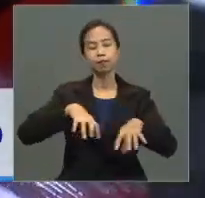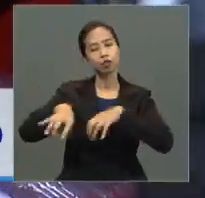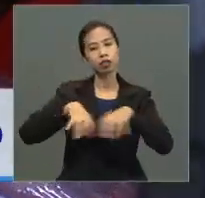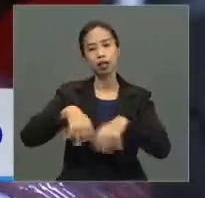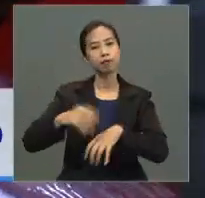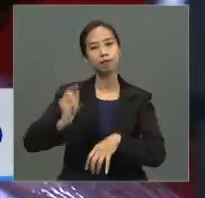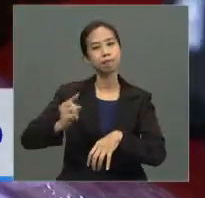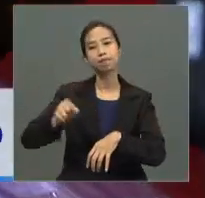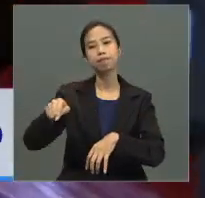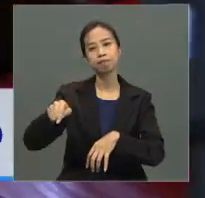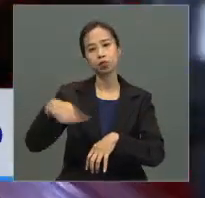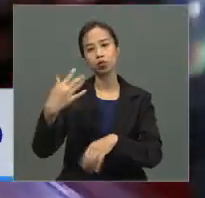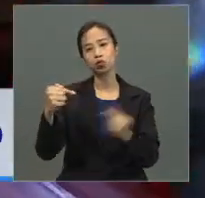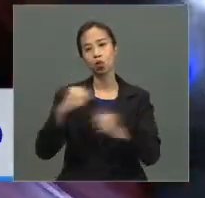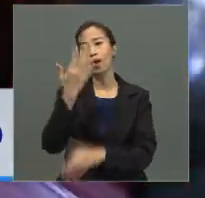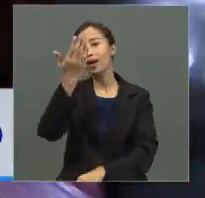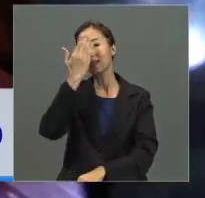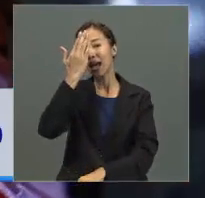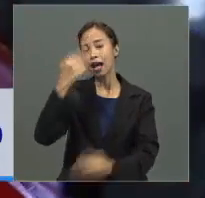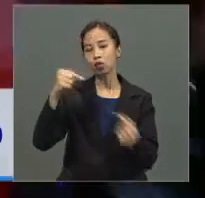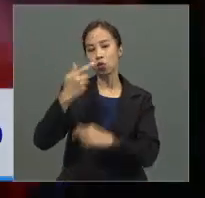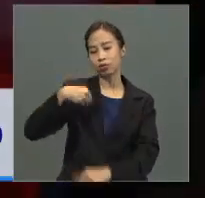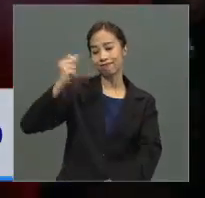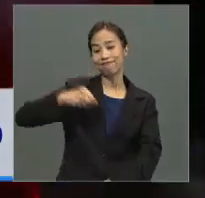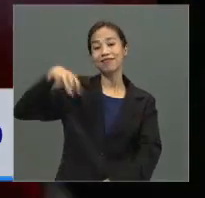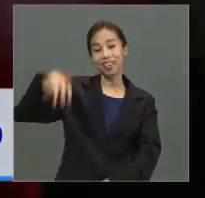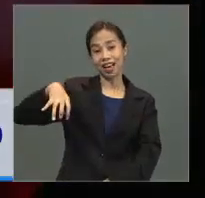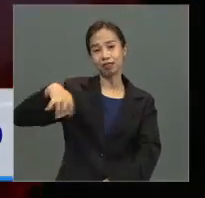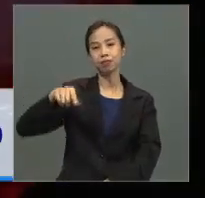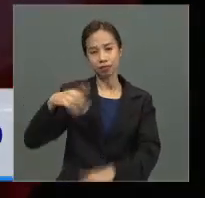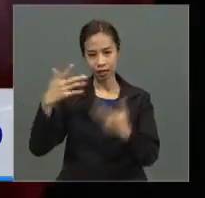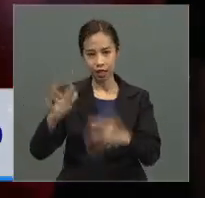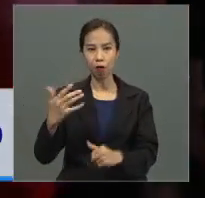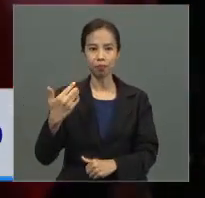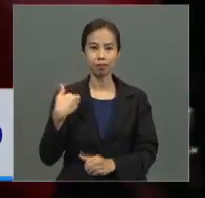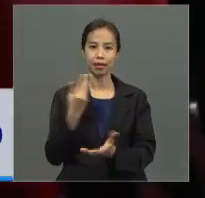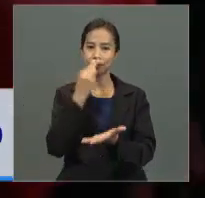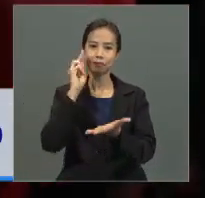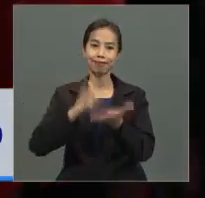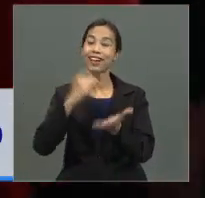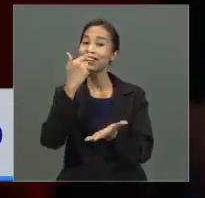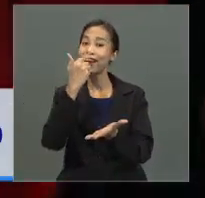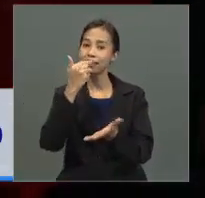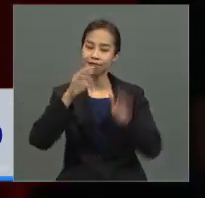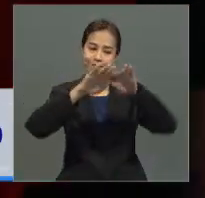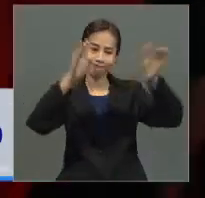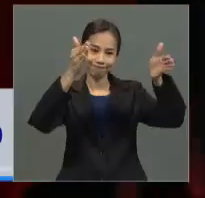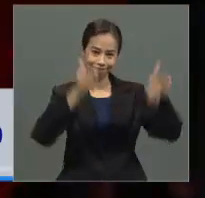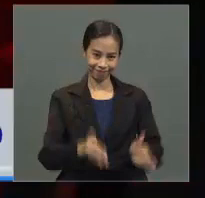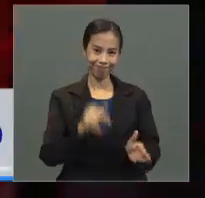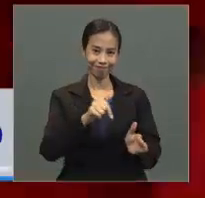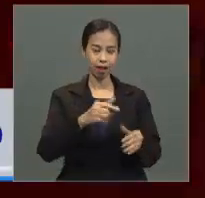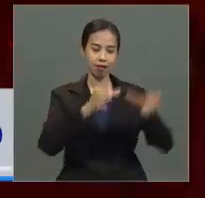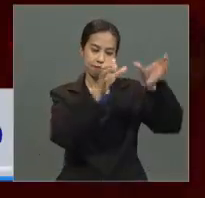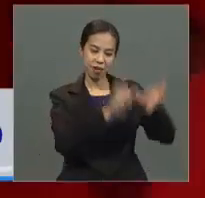ที่ด้านหน้าศาลฎีกาน่ะค่ะโดยได้มีการนำเอาตู้ไปรษณีย์สีแดงตั้งอยู่